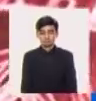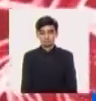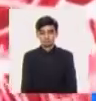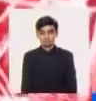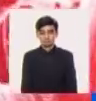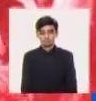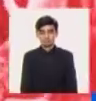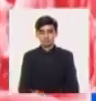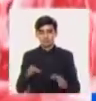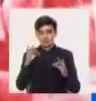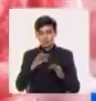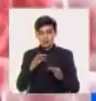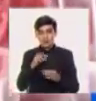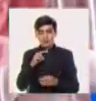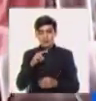Ал